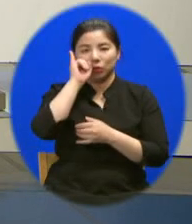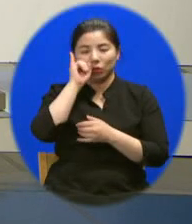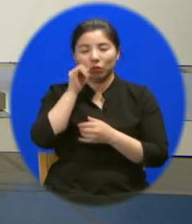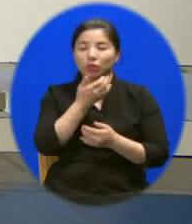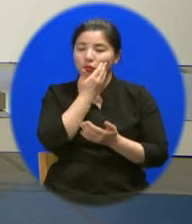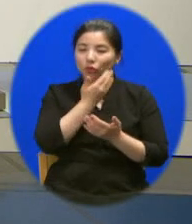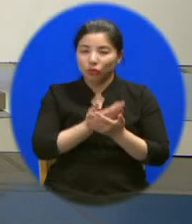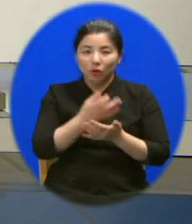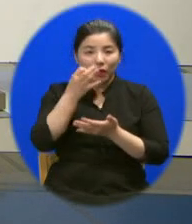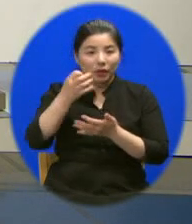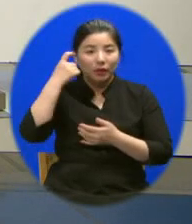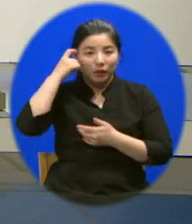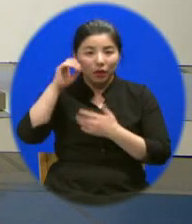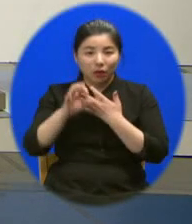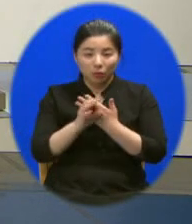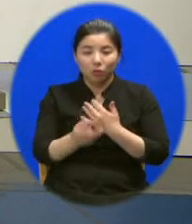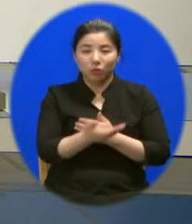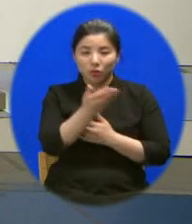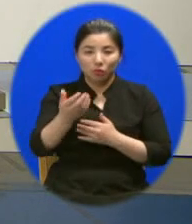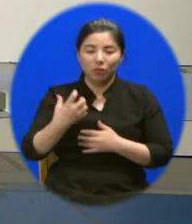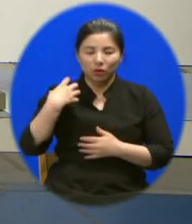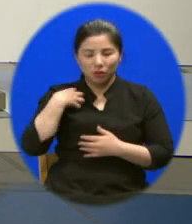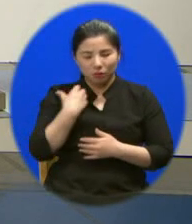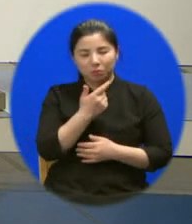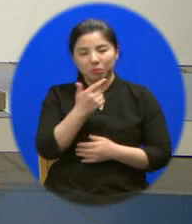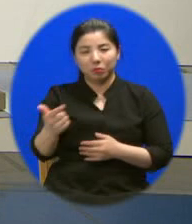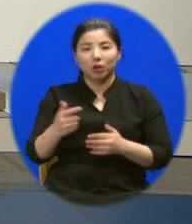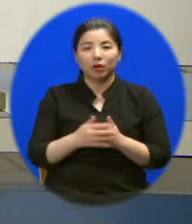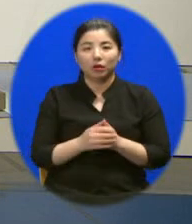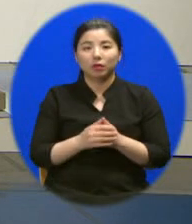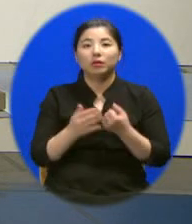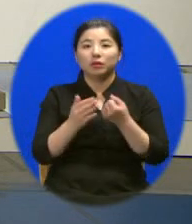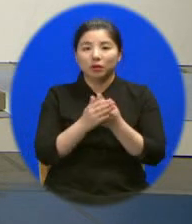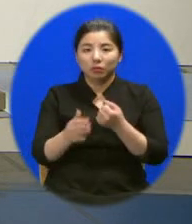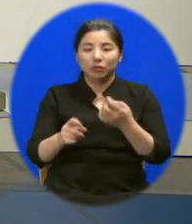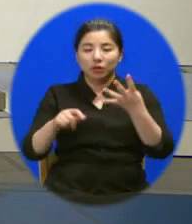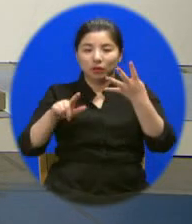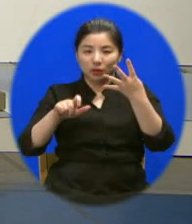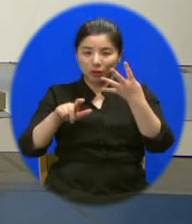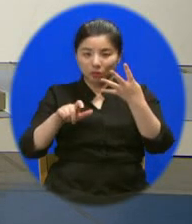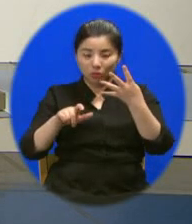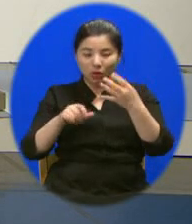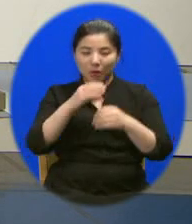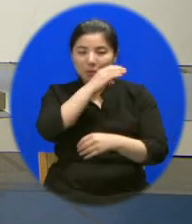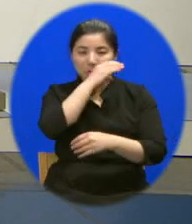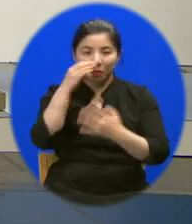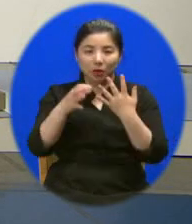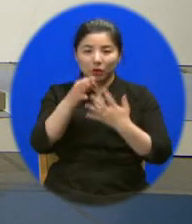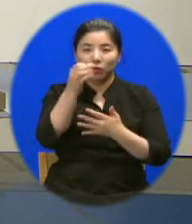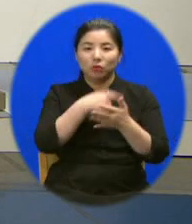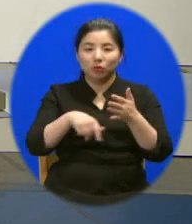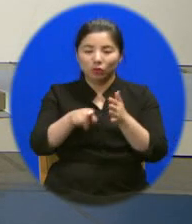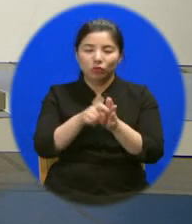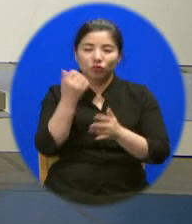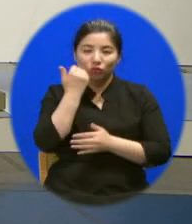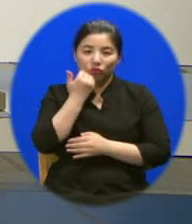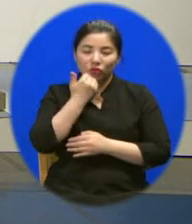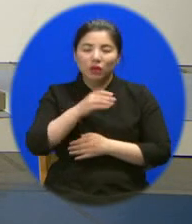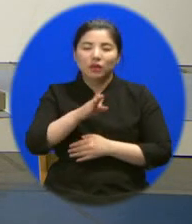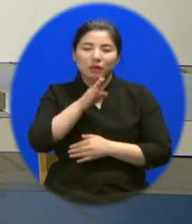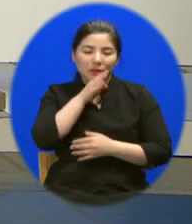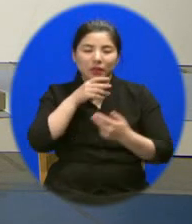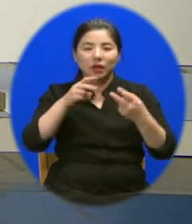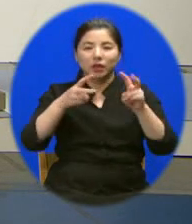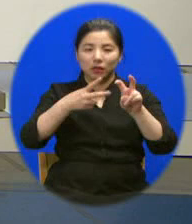생각한다면 유권자들의 책임 역시 막중한 이다 그런 만큼 4월 15일에 올바른 선택을 위해 누가 과연 21대